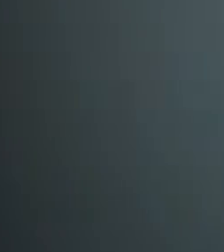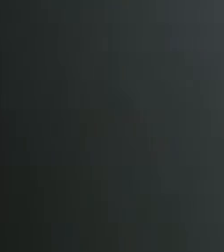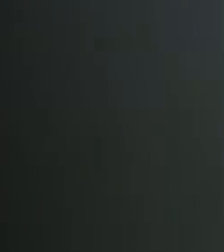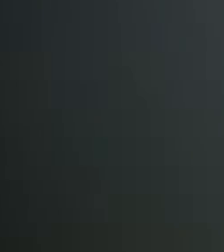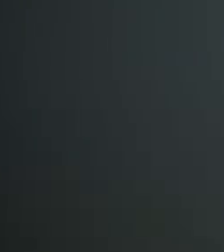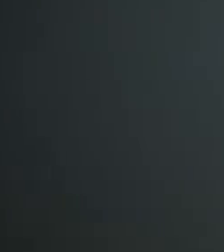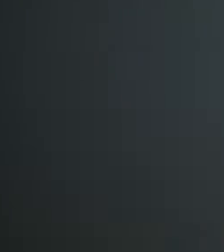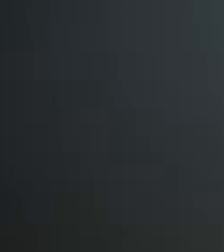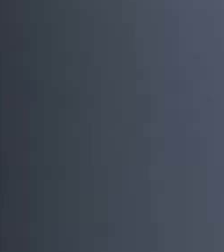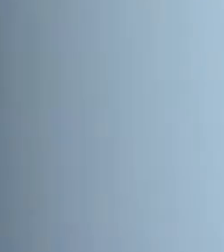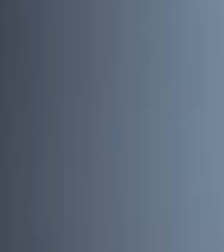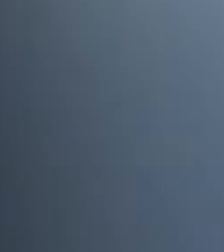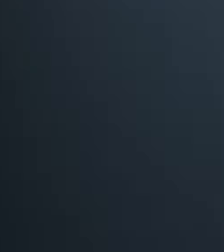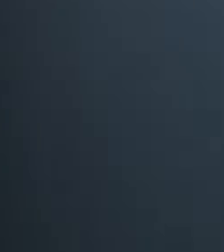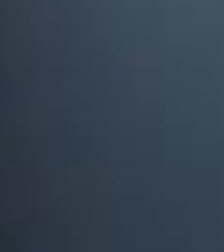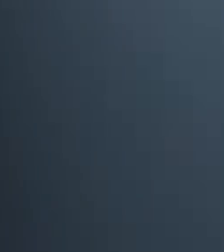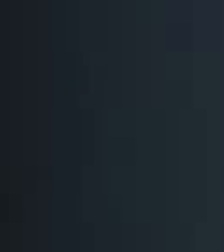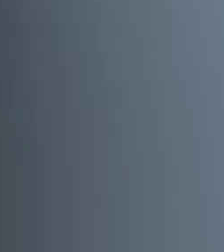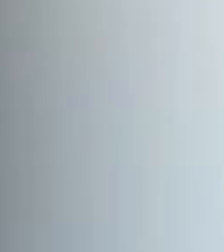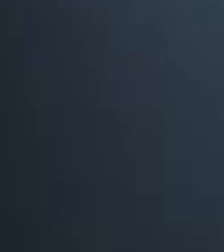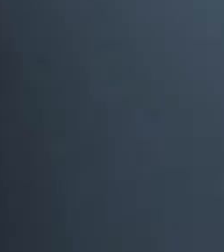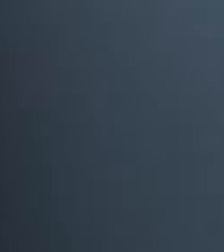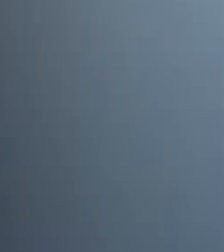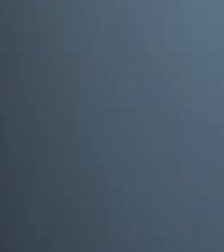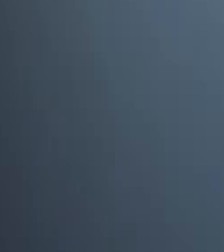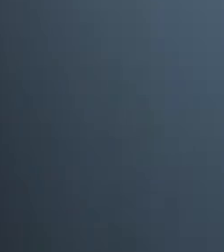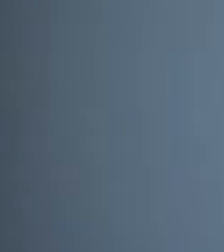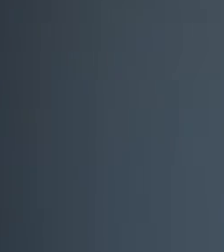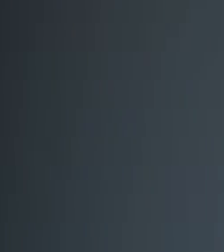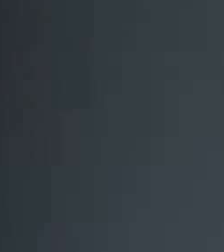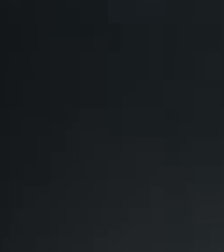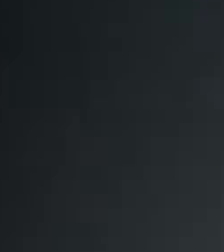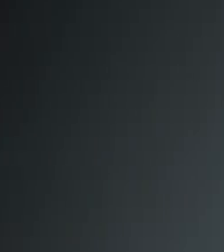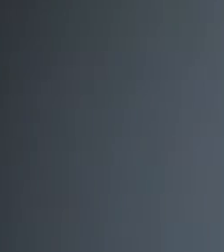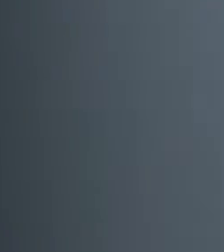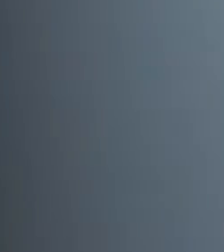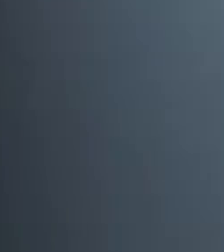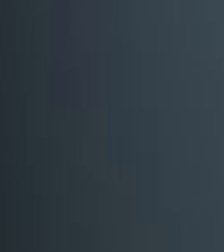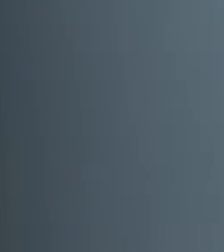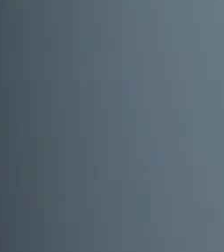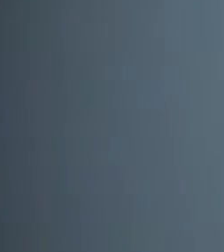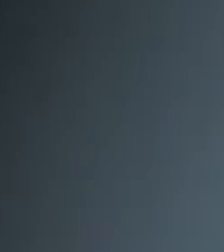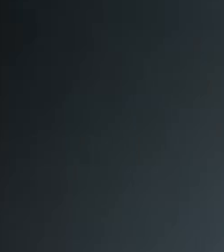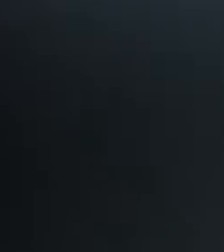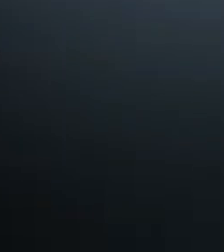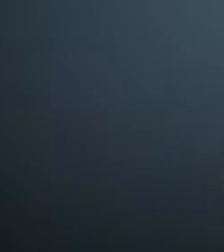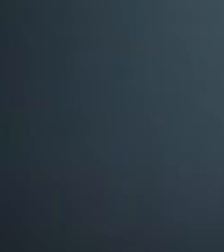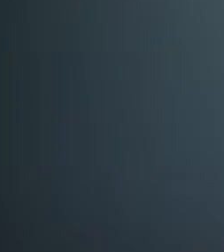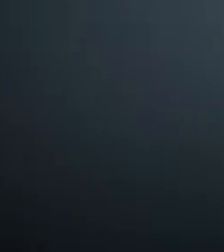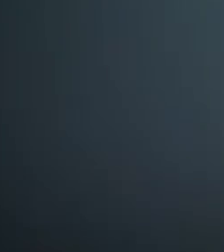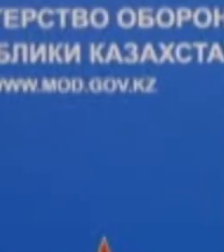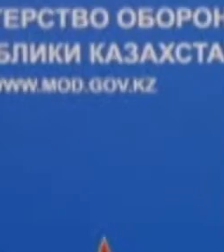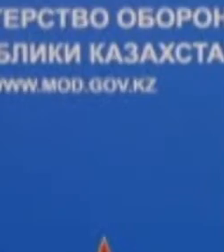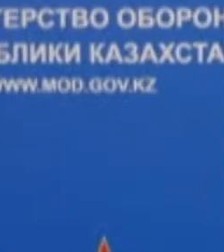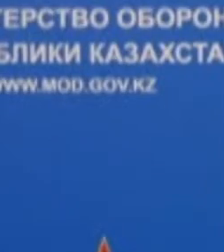Вблизи Тараза вновь прогремели взрывы. Что происходит в эпицентре и что заявили в Минобороны? С места событий репортаж наших